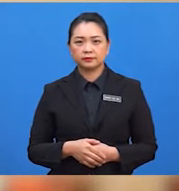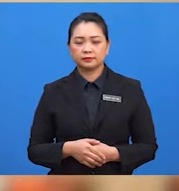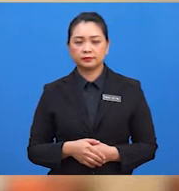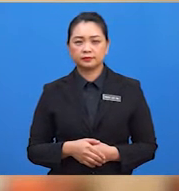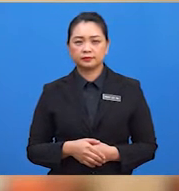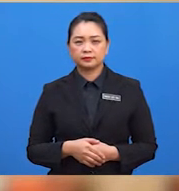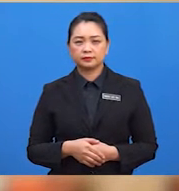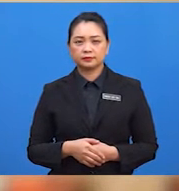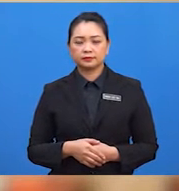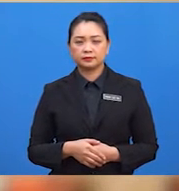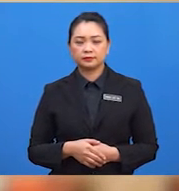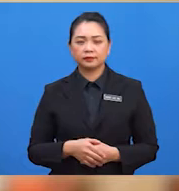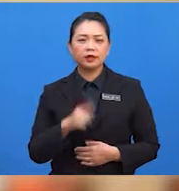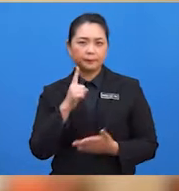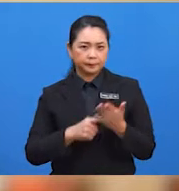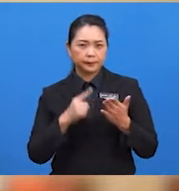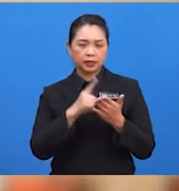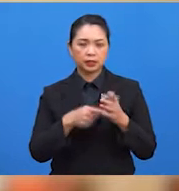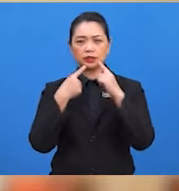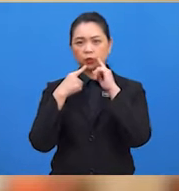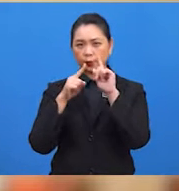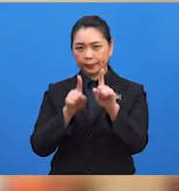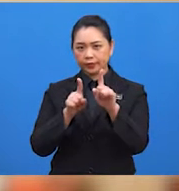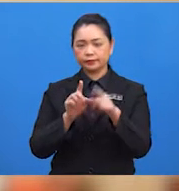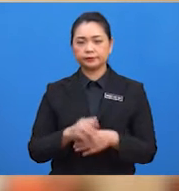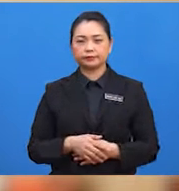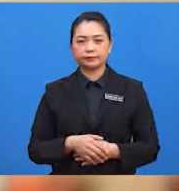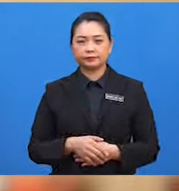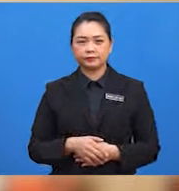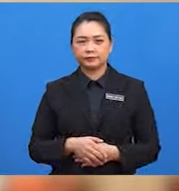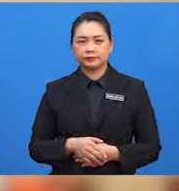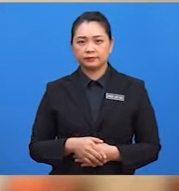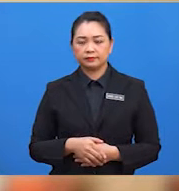membina bandar terancang. Apakah jawapan bagi soalan ini, murid-murid?